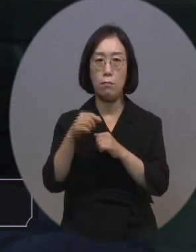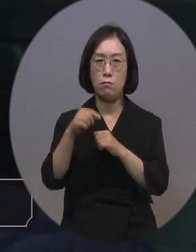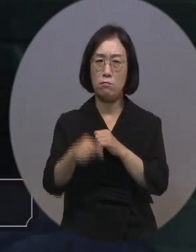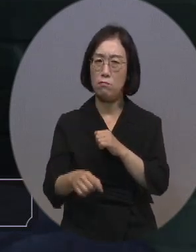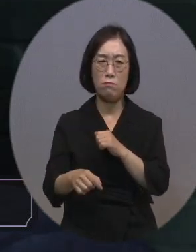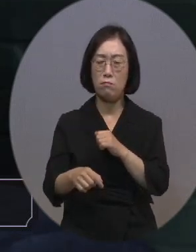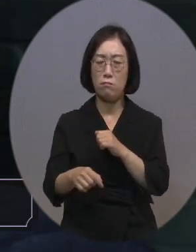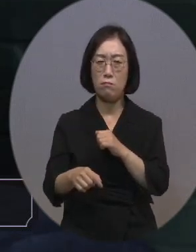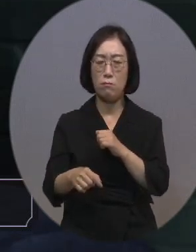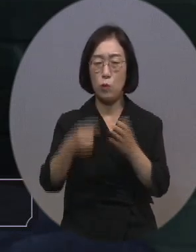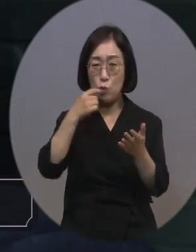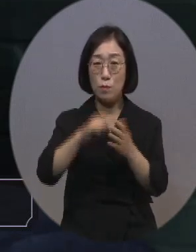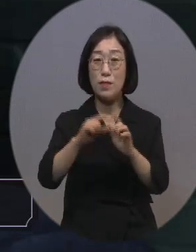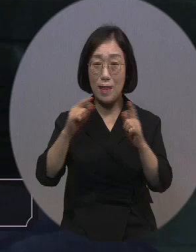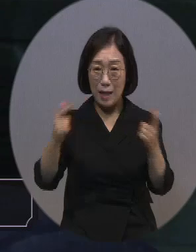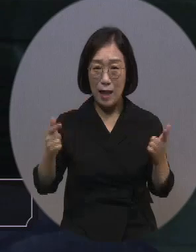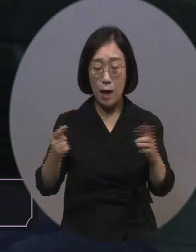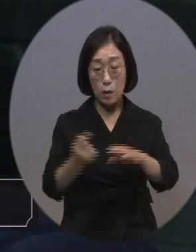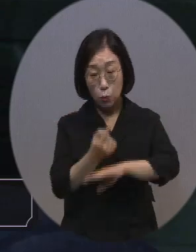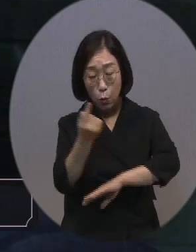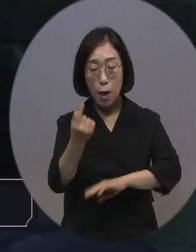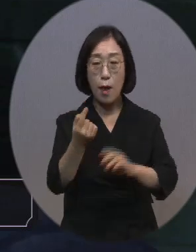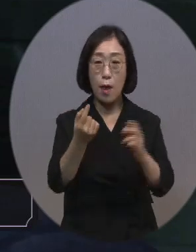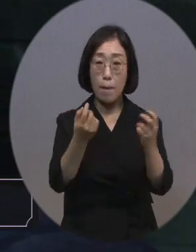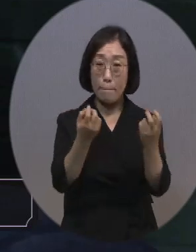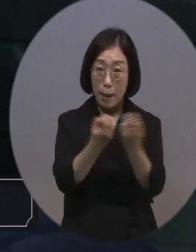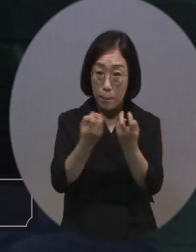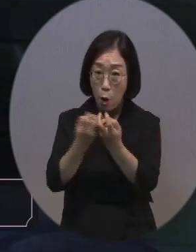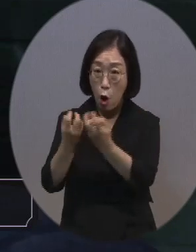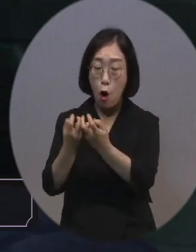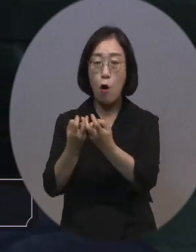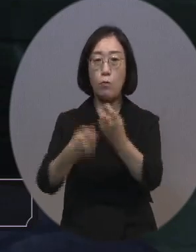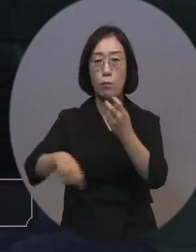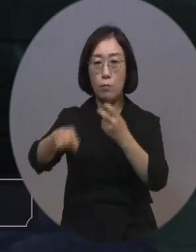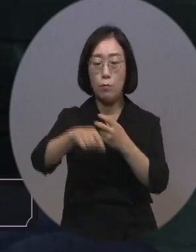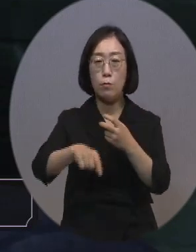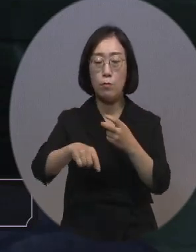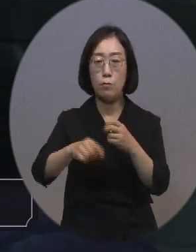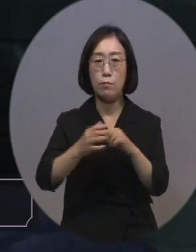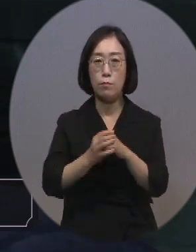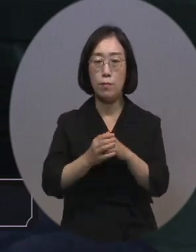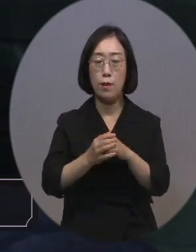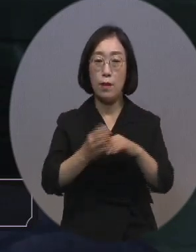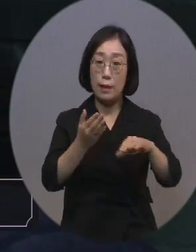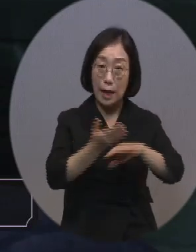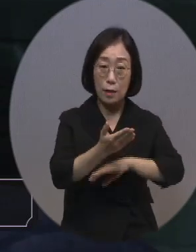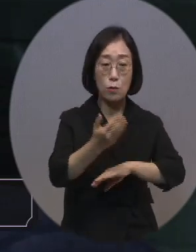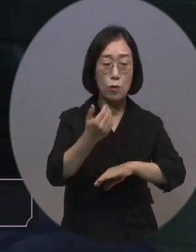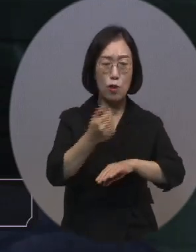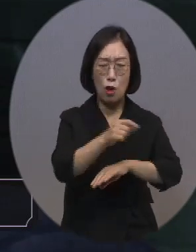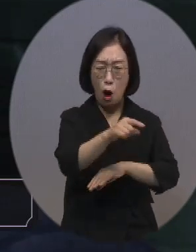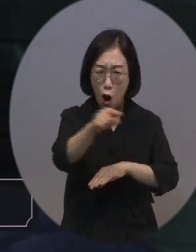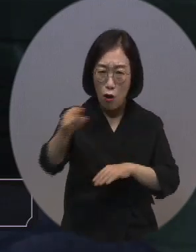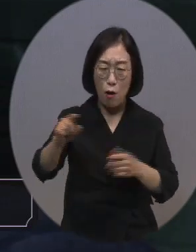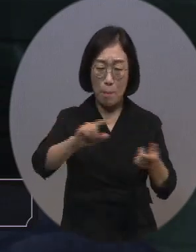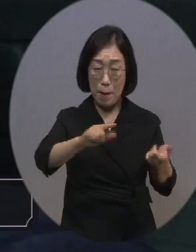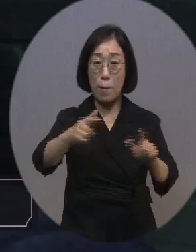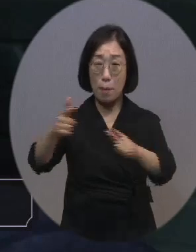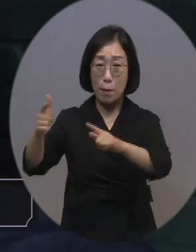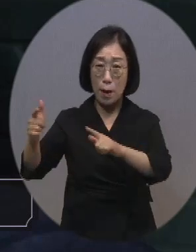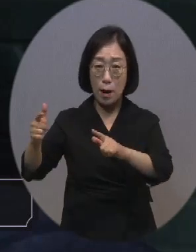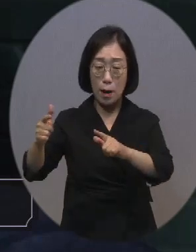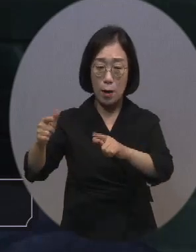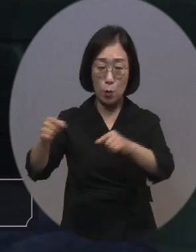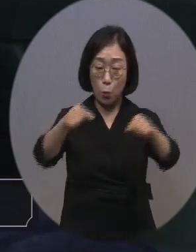불가능해졌잖아요. 그래서 다양한 방법으로 저희가 북한 이탈주민뿐만 아니라 다양한 방법으로 북한에 대해서